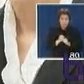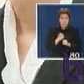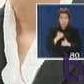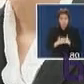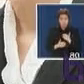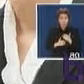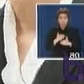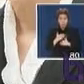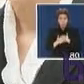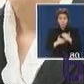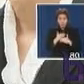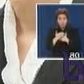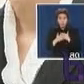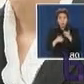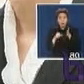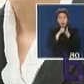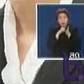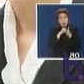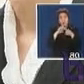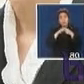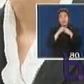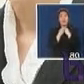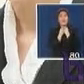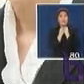ทางที่จะแก้ไขปัญหาให้เร็วที่สุดค่ะ